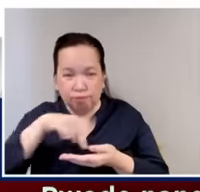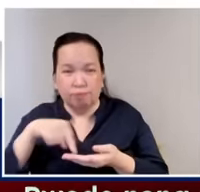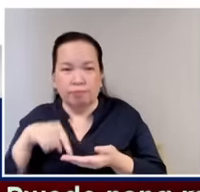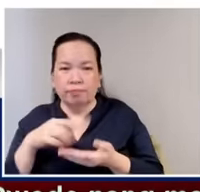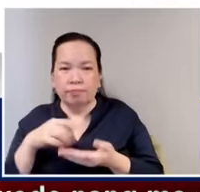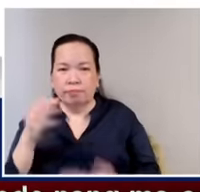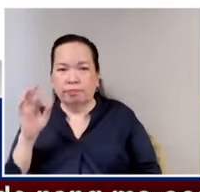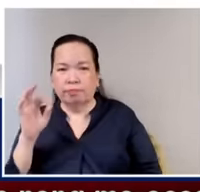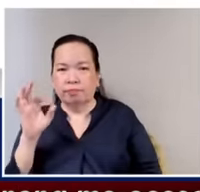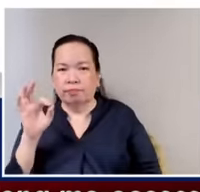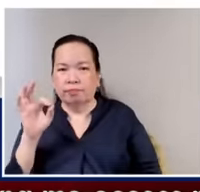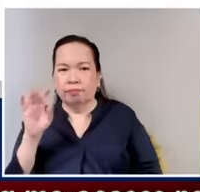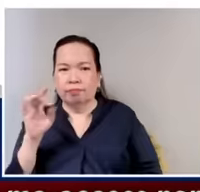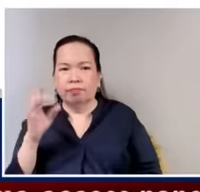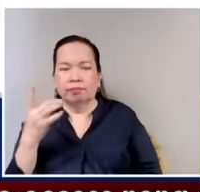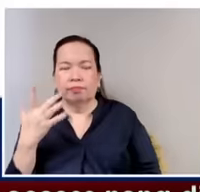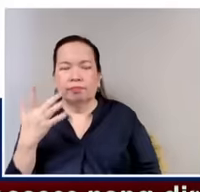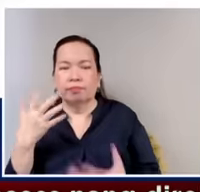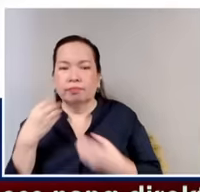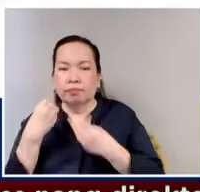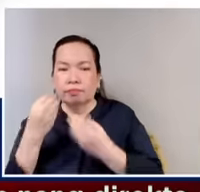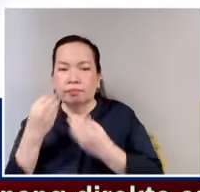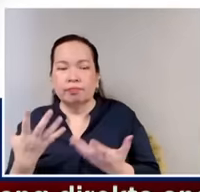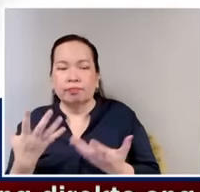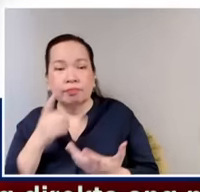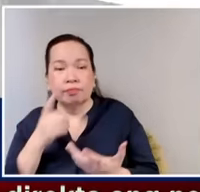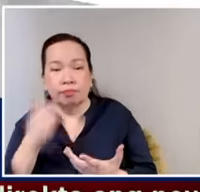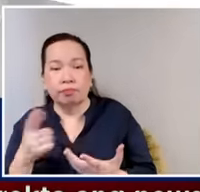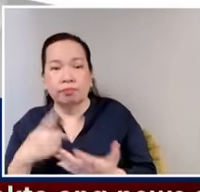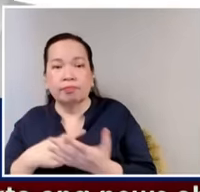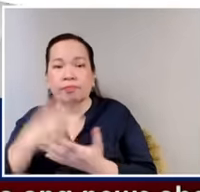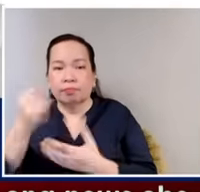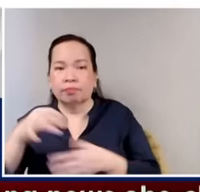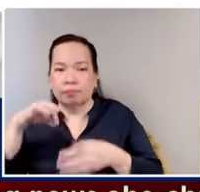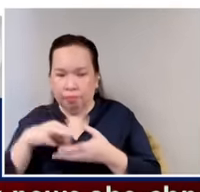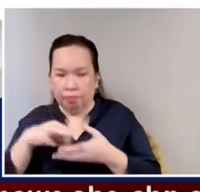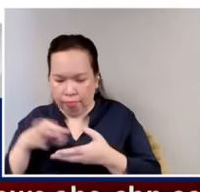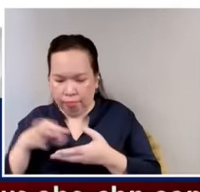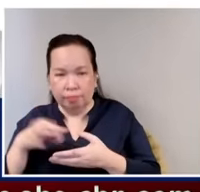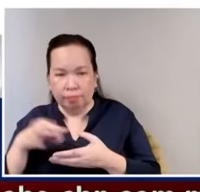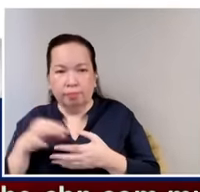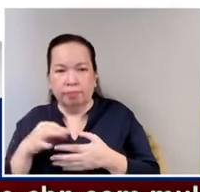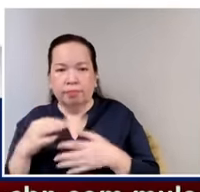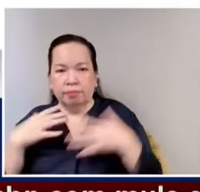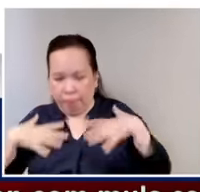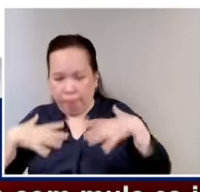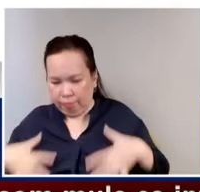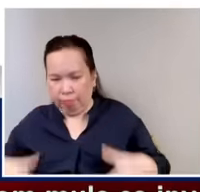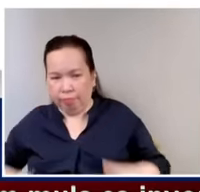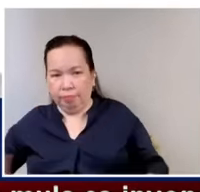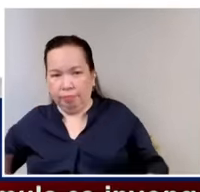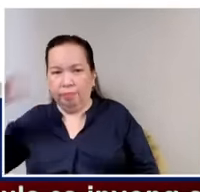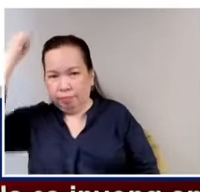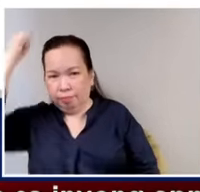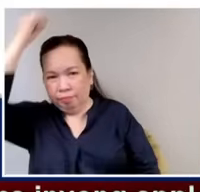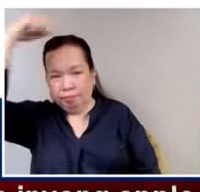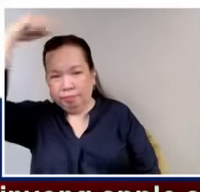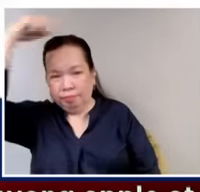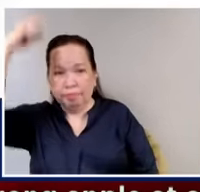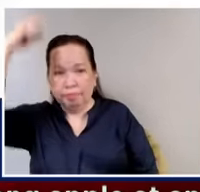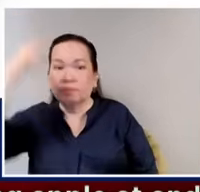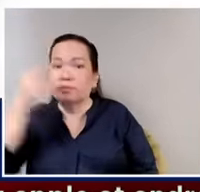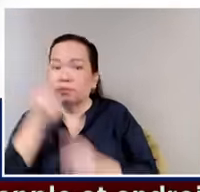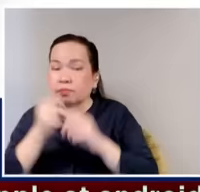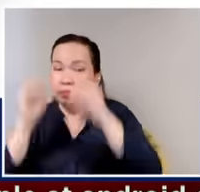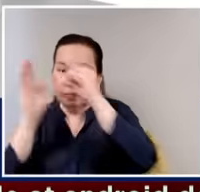aksidenteng makatanggap ng proyekto, si Arnold na magburda ng damit ng isang santo. Dahil walang alam sa pagbuburda,